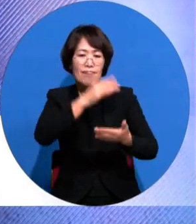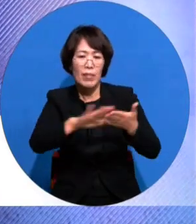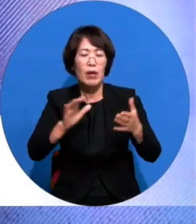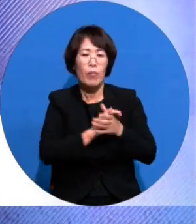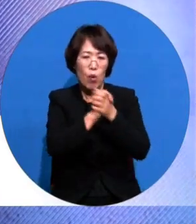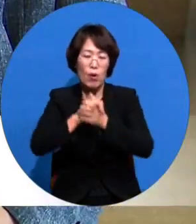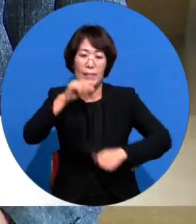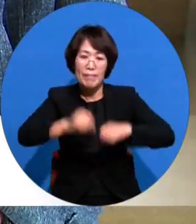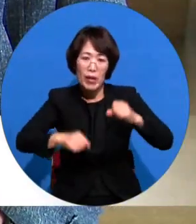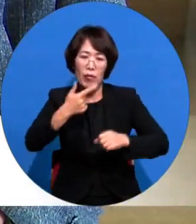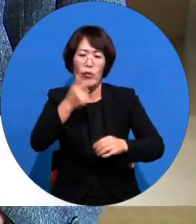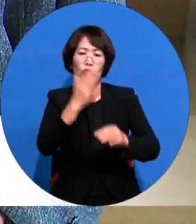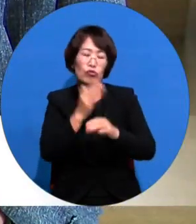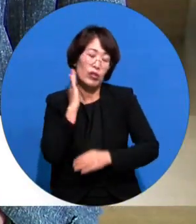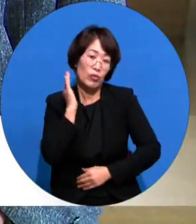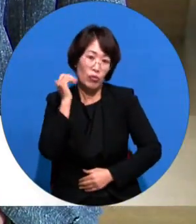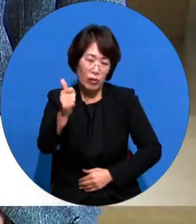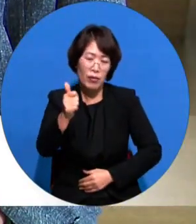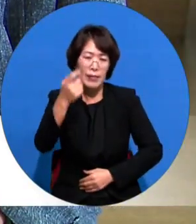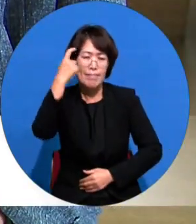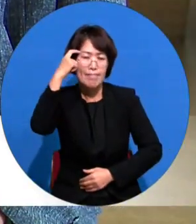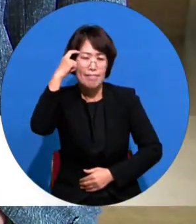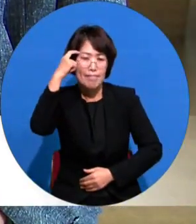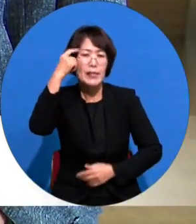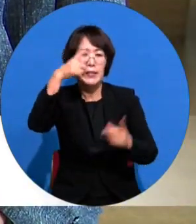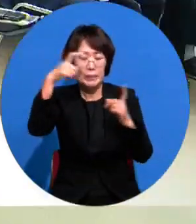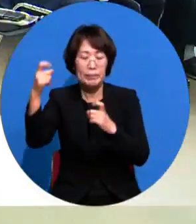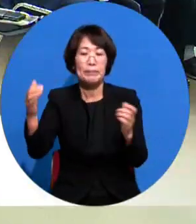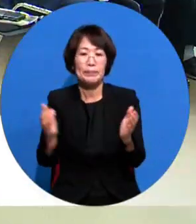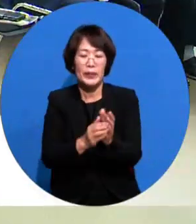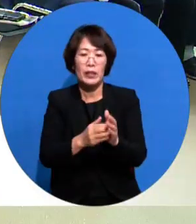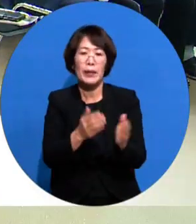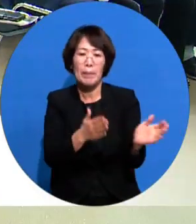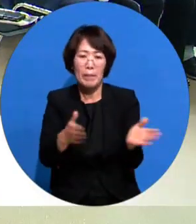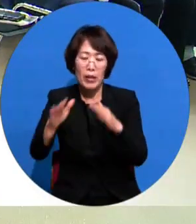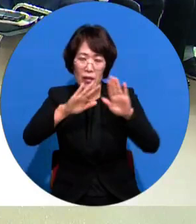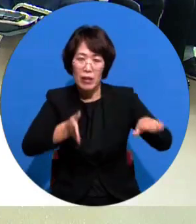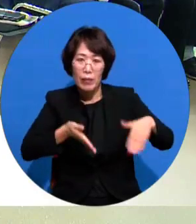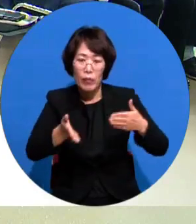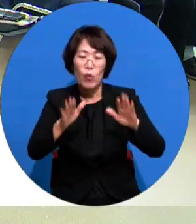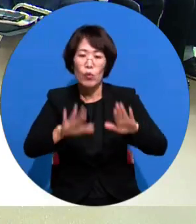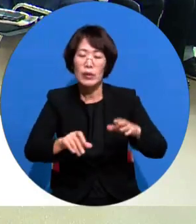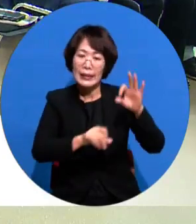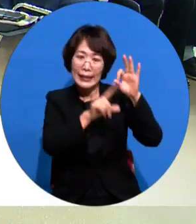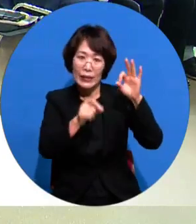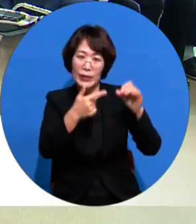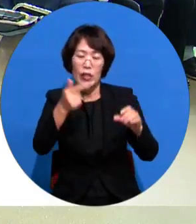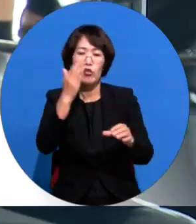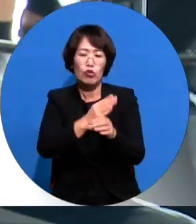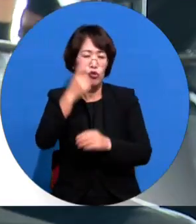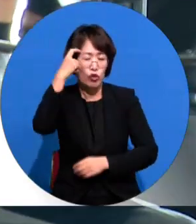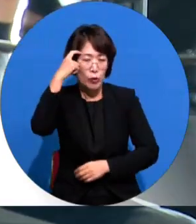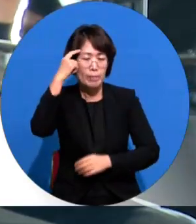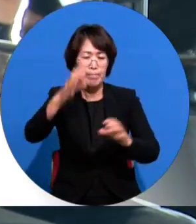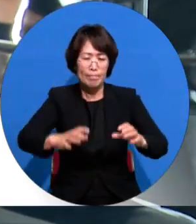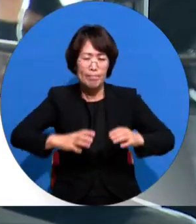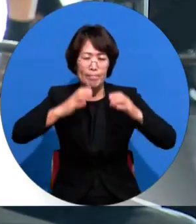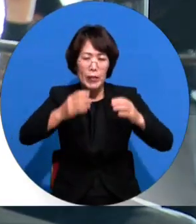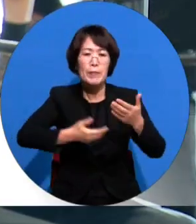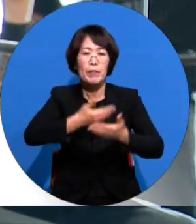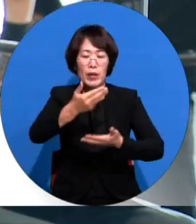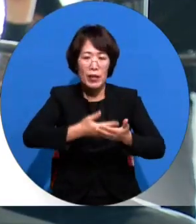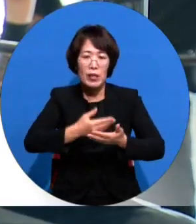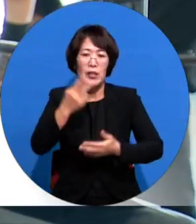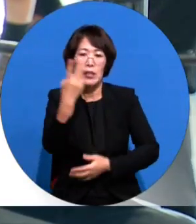화해를 실천한 김대중 전 대통령의 정신을 기렸습니다. 한편 전라남도는 오는 10월 김대중 정신을 세계인과 함께